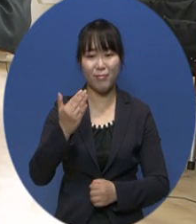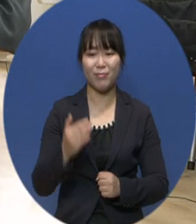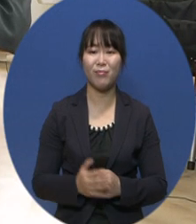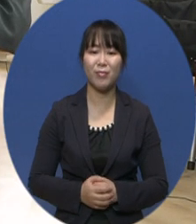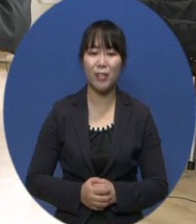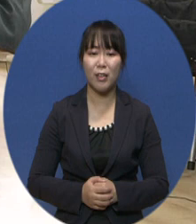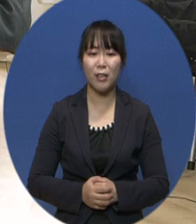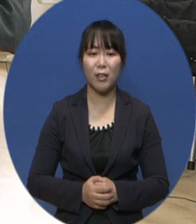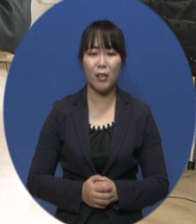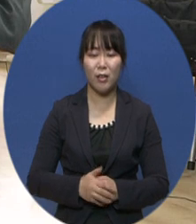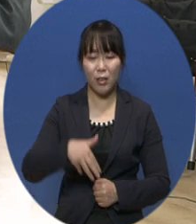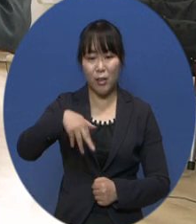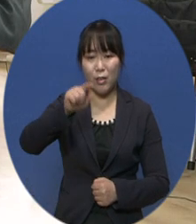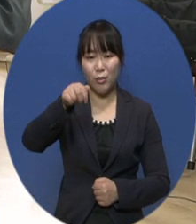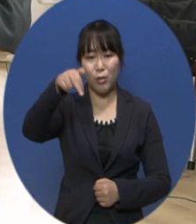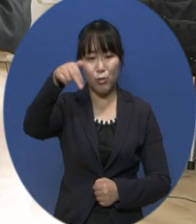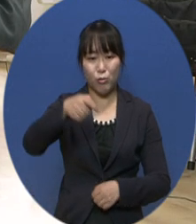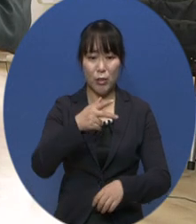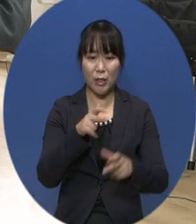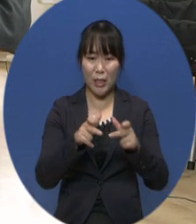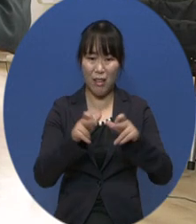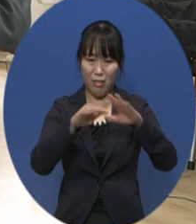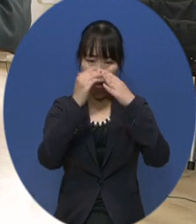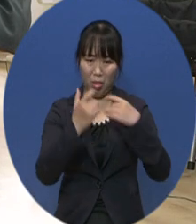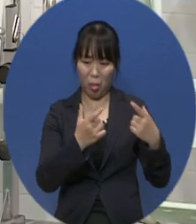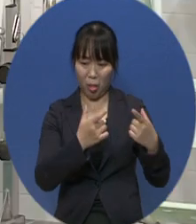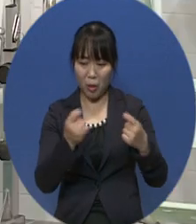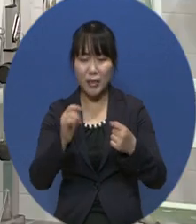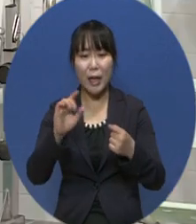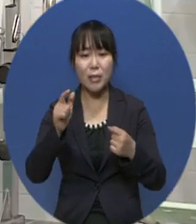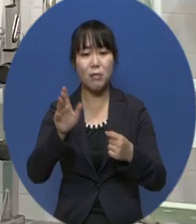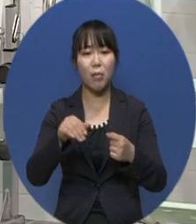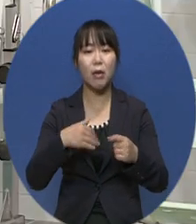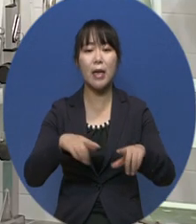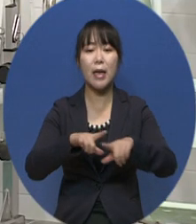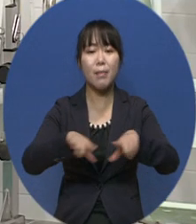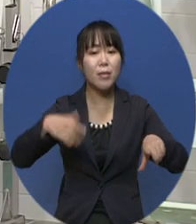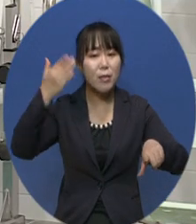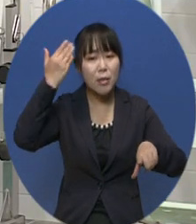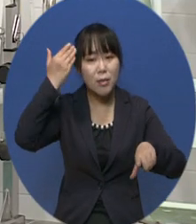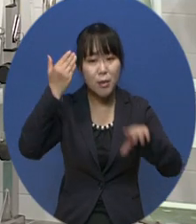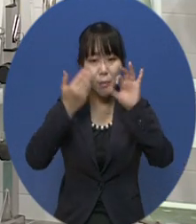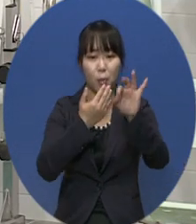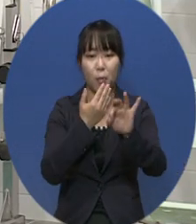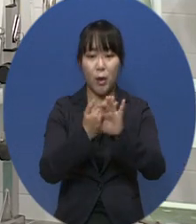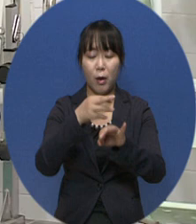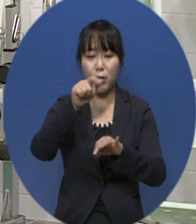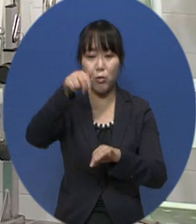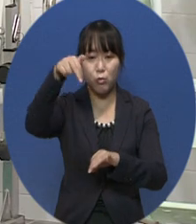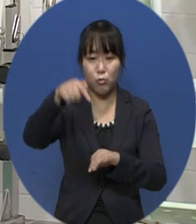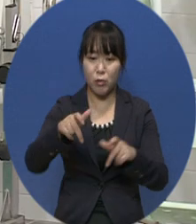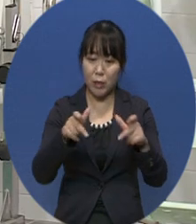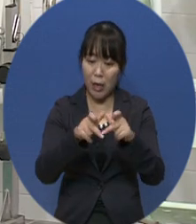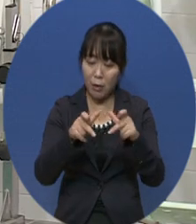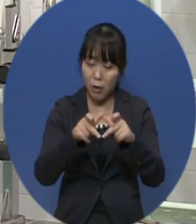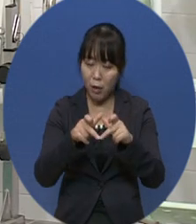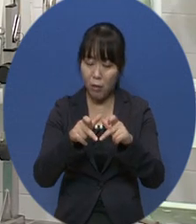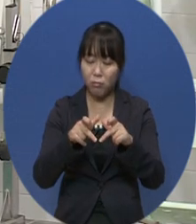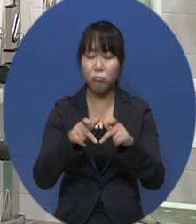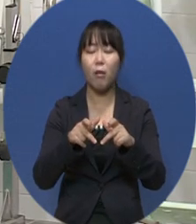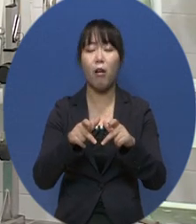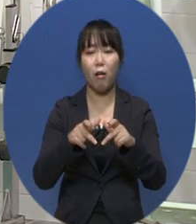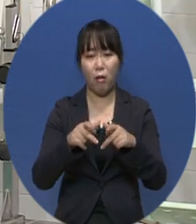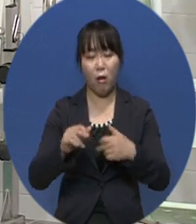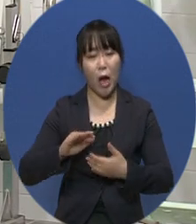사실 척수장애인 분들은 뭐 다는 아니겠지만 그 저희가 일반적인 상식에서 네. 대부분 이제 만약에 척수장애다 그러면